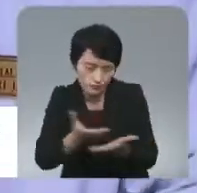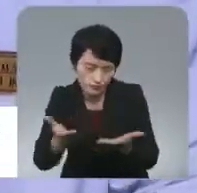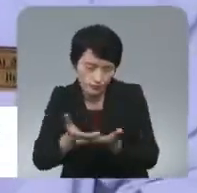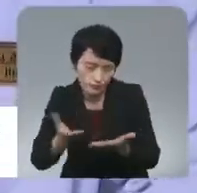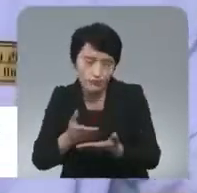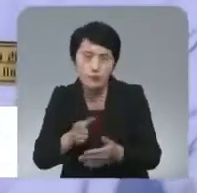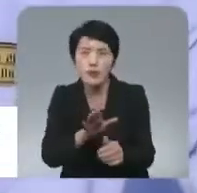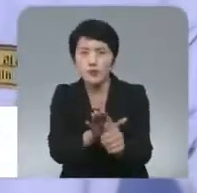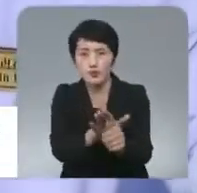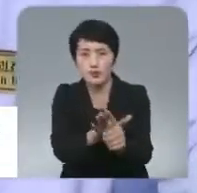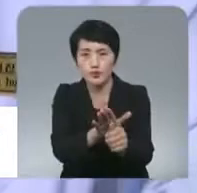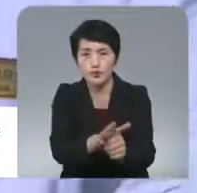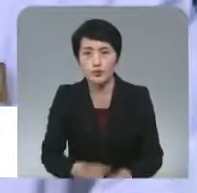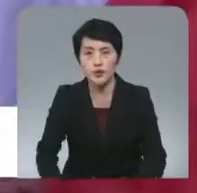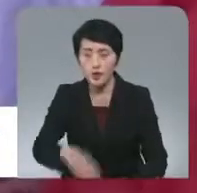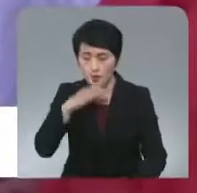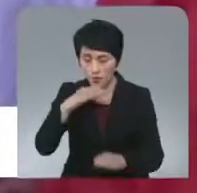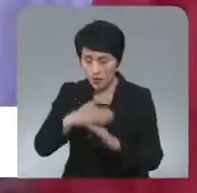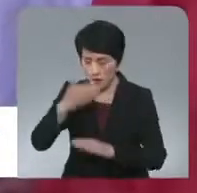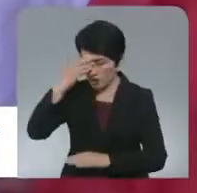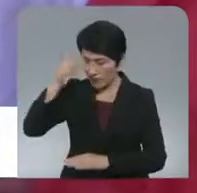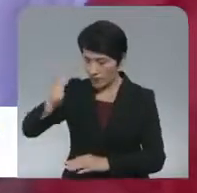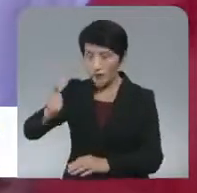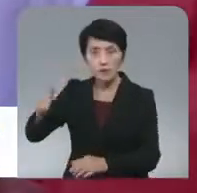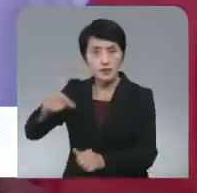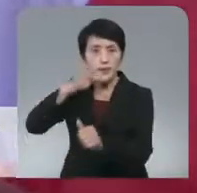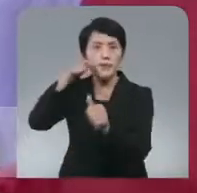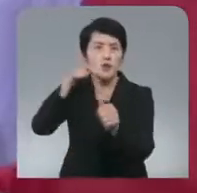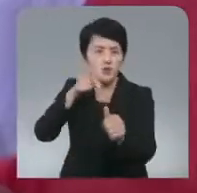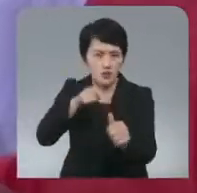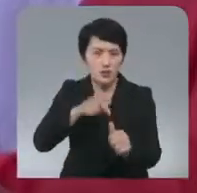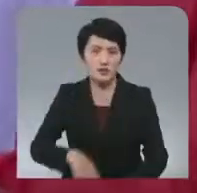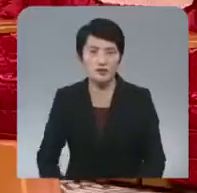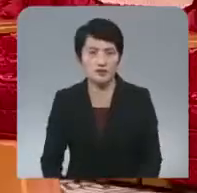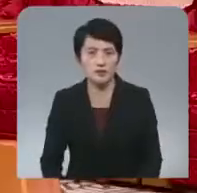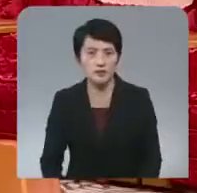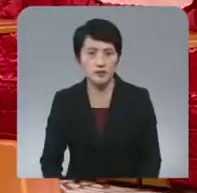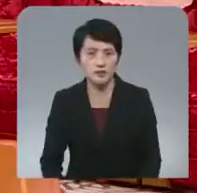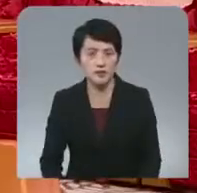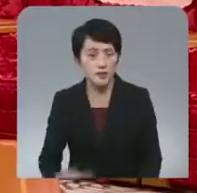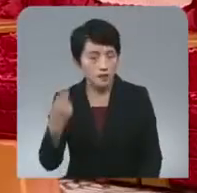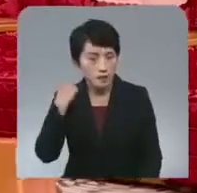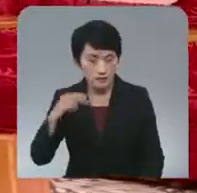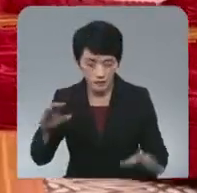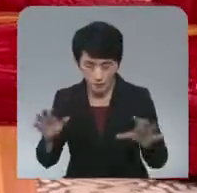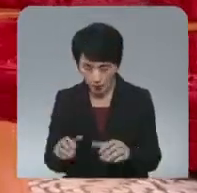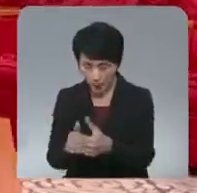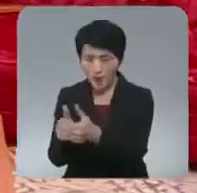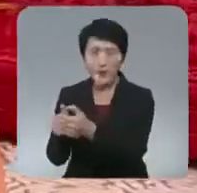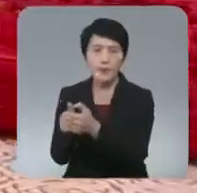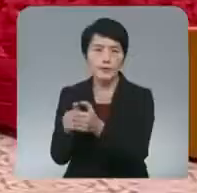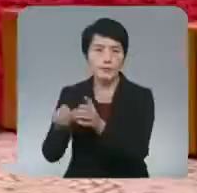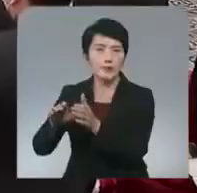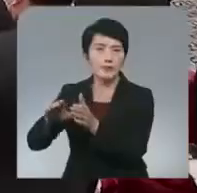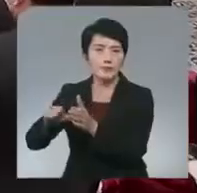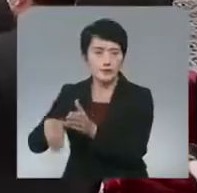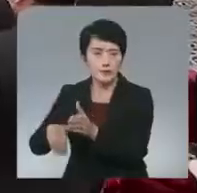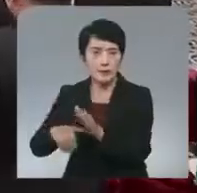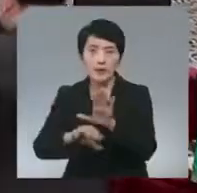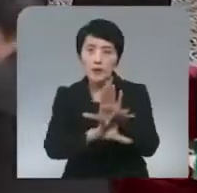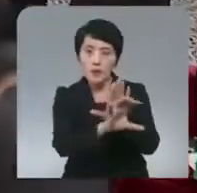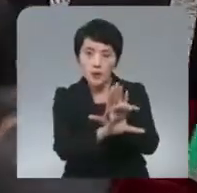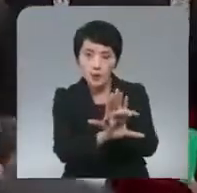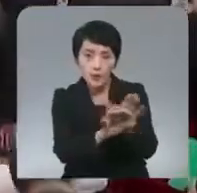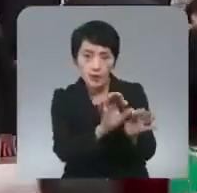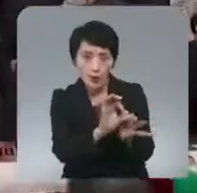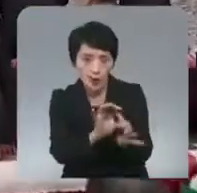体报道，北韩新增27万例有发烧症状的患者，新增6名死亡者。据 KBS